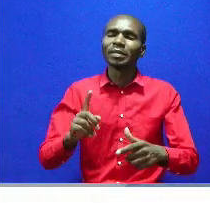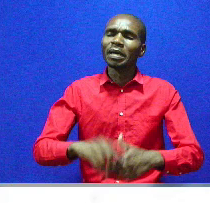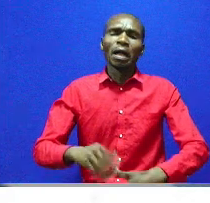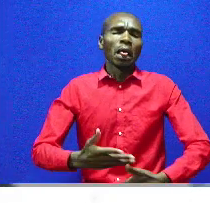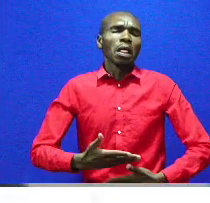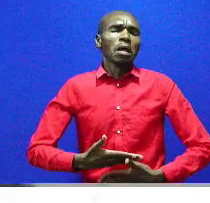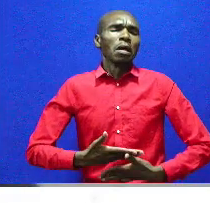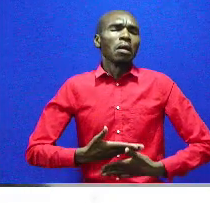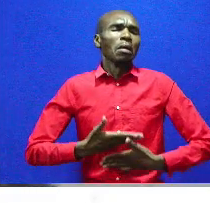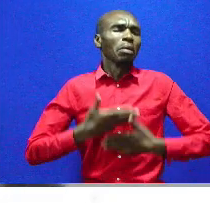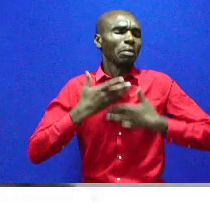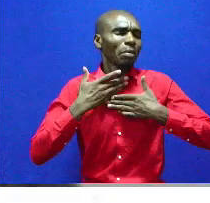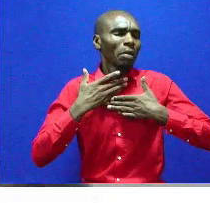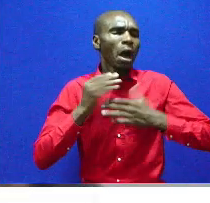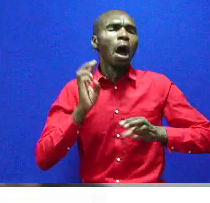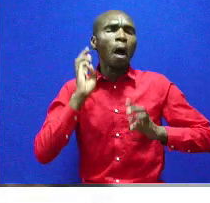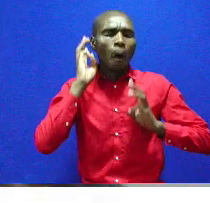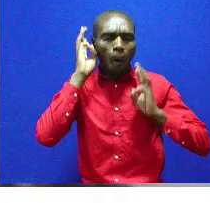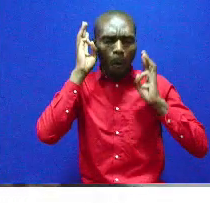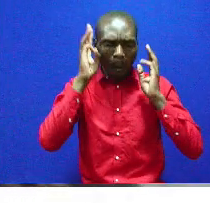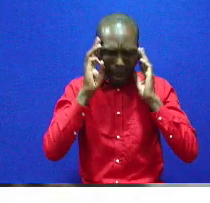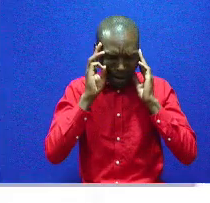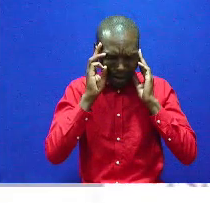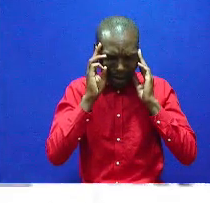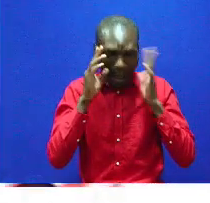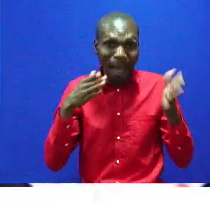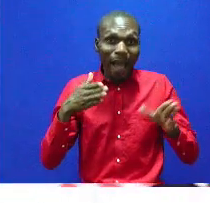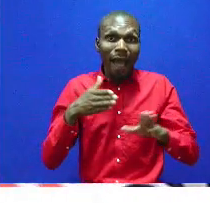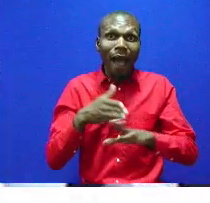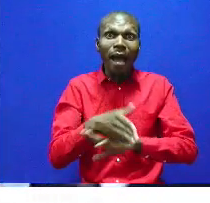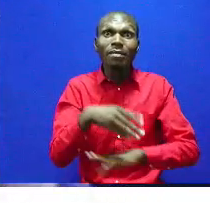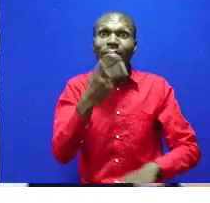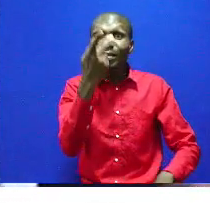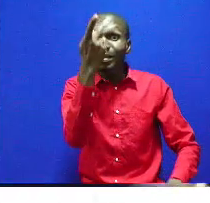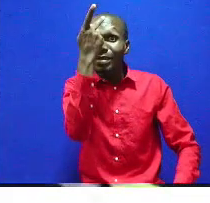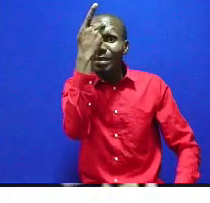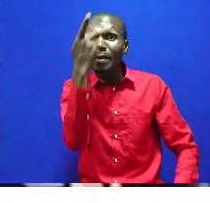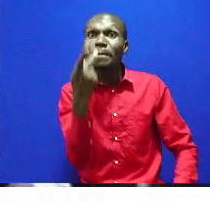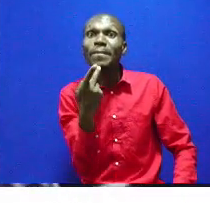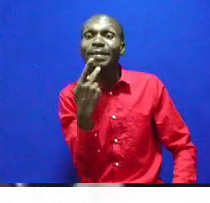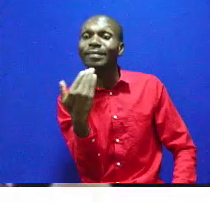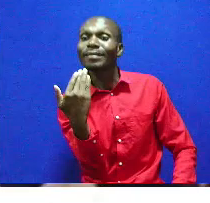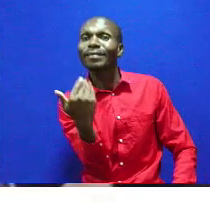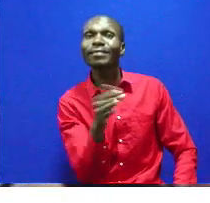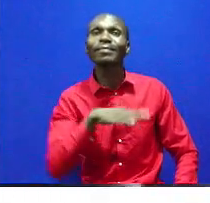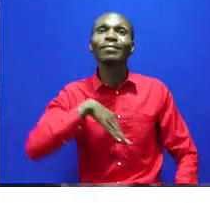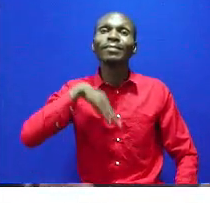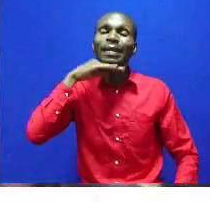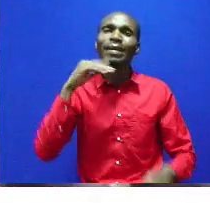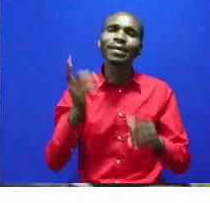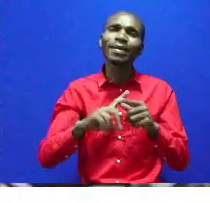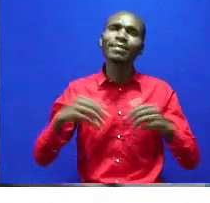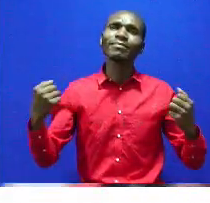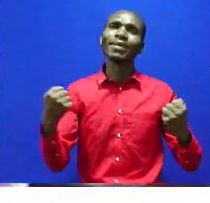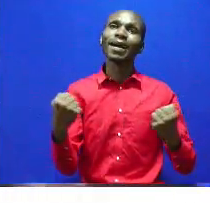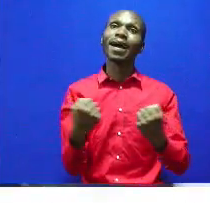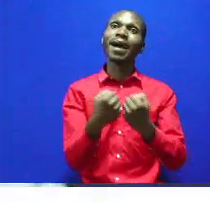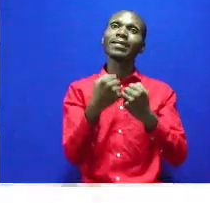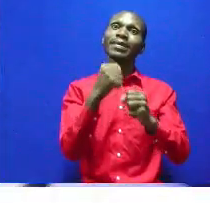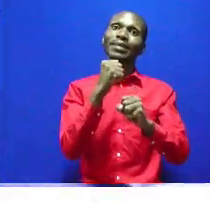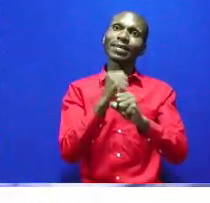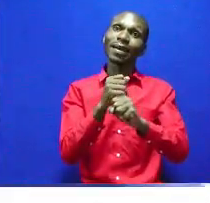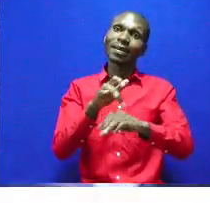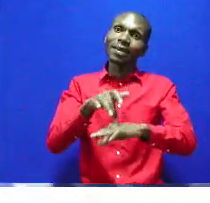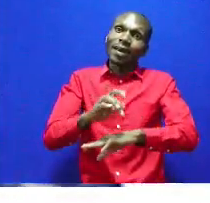omoichano na inda maianda omoibori kumosiria omwanoe Kubwata kana nomo basukano buwe para uyo enetigwe bwango iga